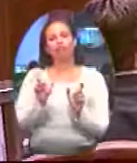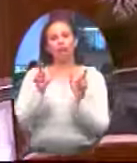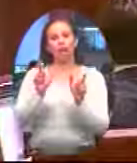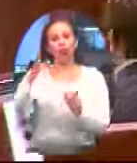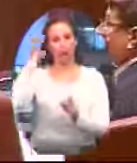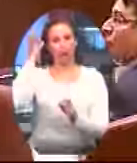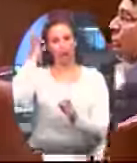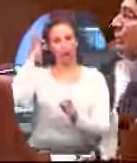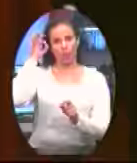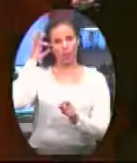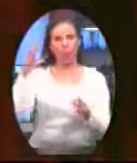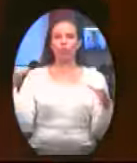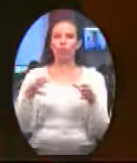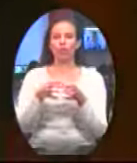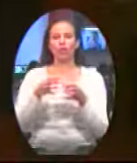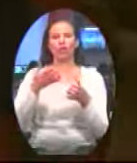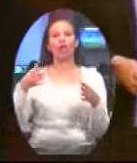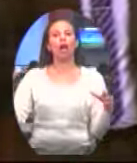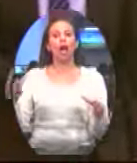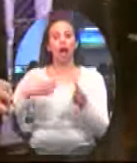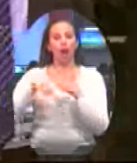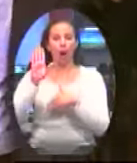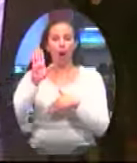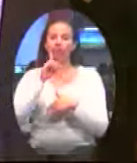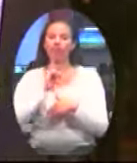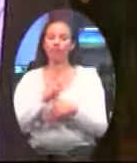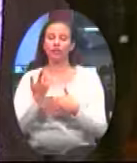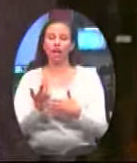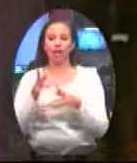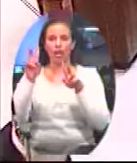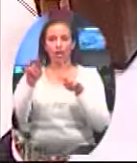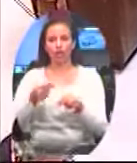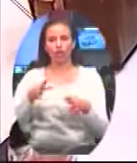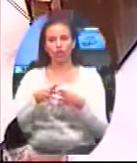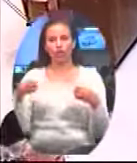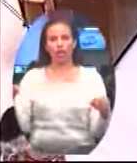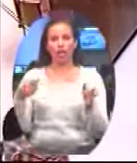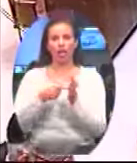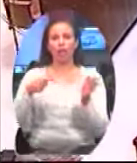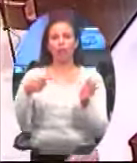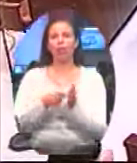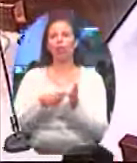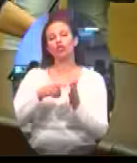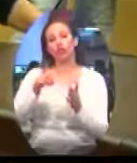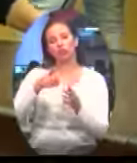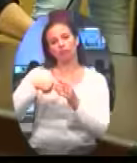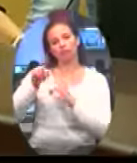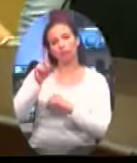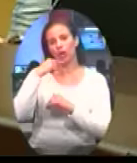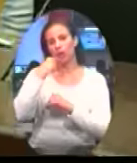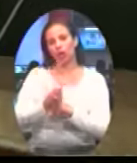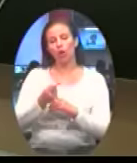הזעום שיש להם באופן קבוע נעלם היום גם הוא, בגלל הכרזות של חברי כנסת כי הם יעדרו מההצבעות בעקבות משבר הבתים